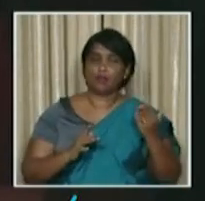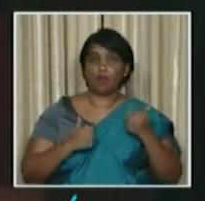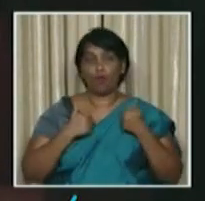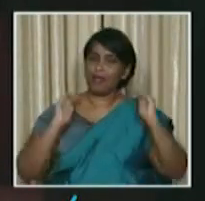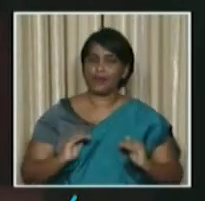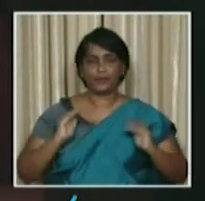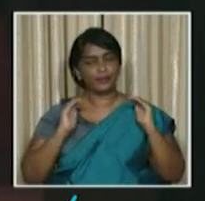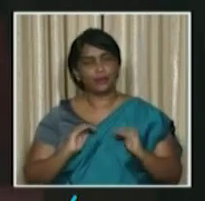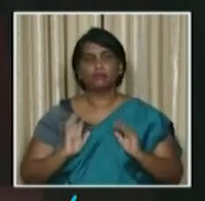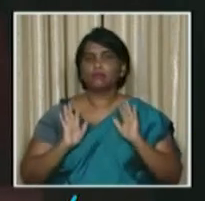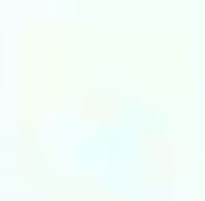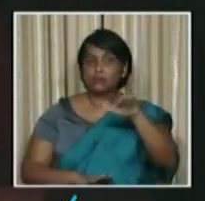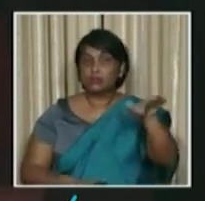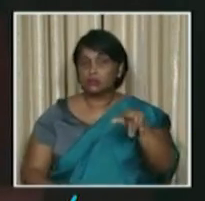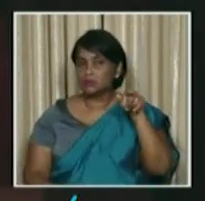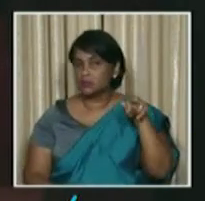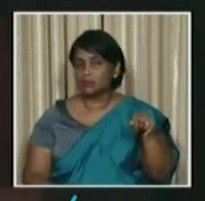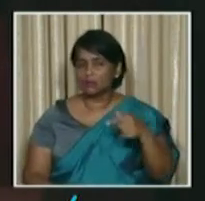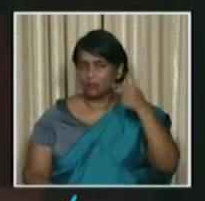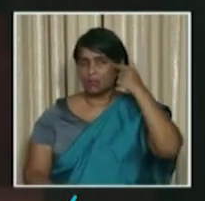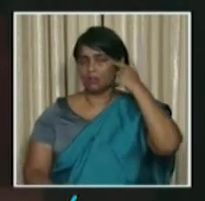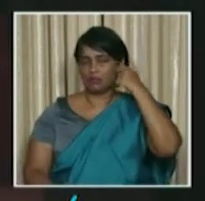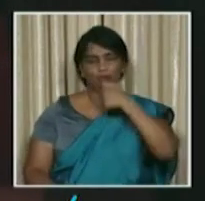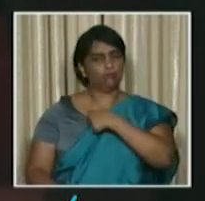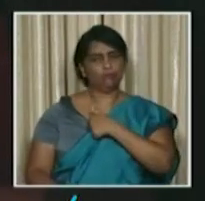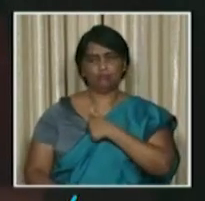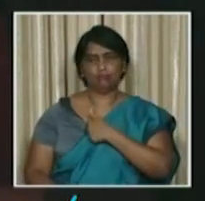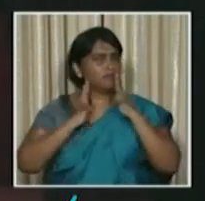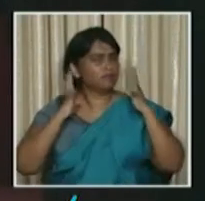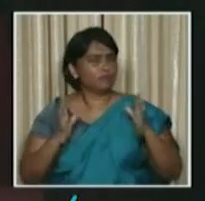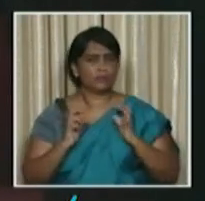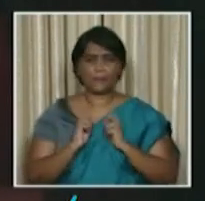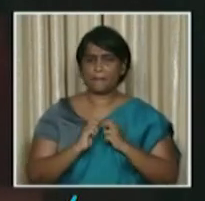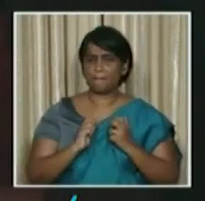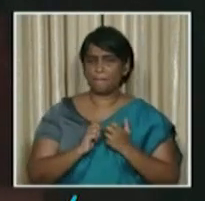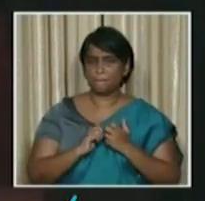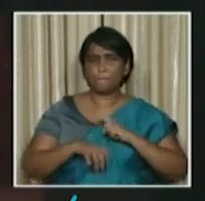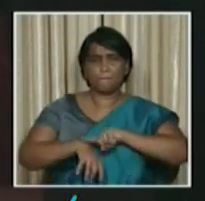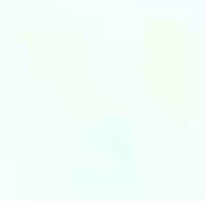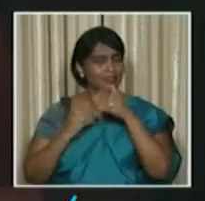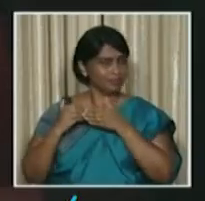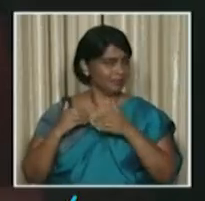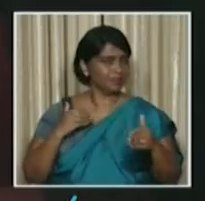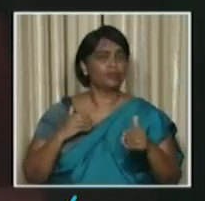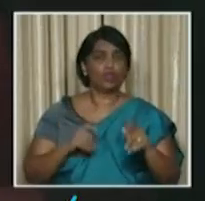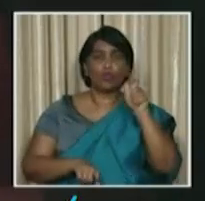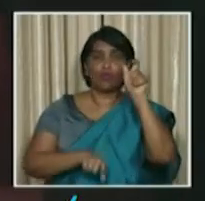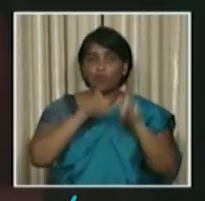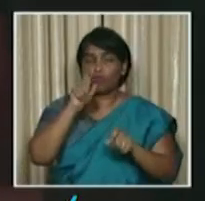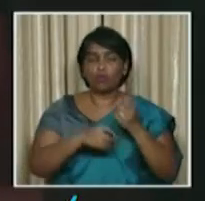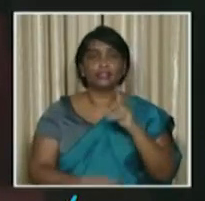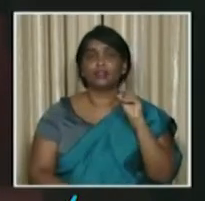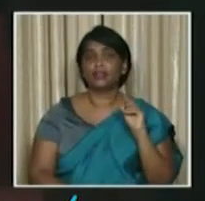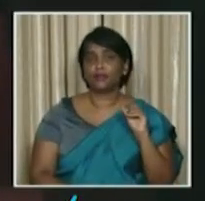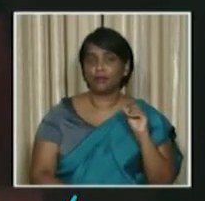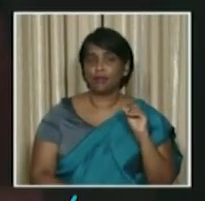අඩු වෙලයි කියලා. හැබැයි ඒක මිනිසුන්ගේ ඇඟට පතට හදවතට බඩට කටට නම් දැනෙන්නේ නැහැ. දැන් ගෙවුණු පැය 48 තුළ පුද්ගල අතුරුදහන් වීම